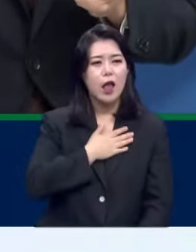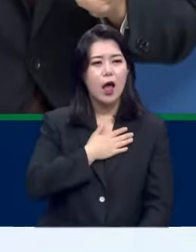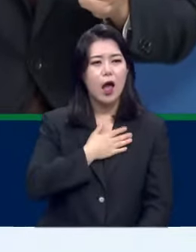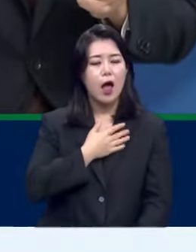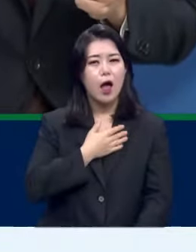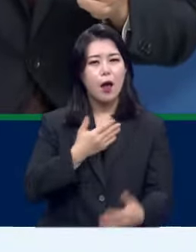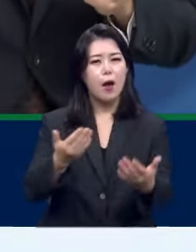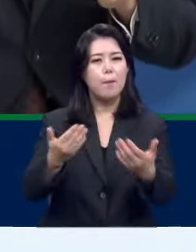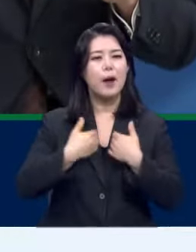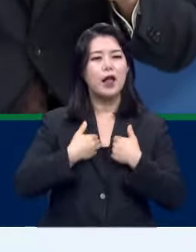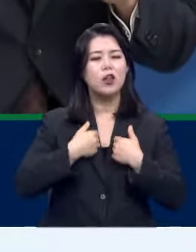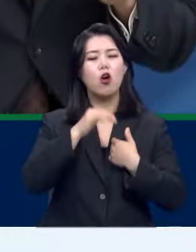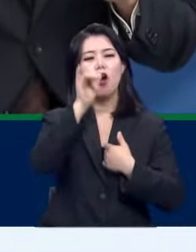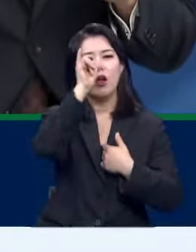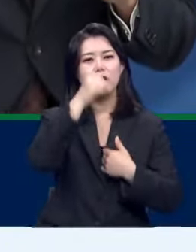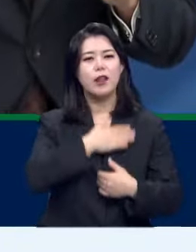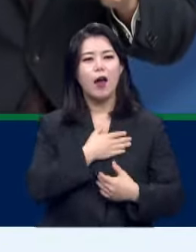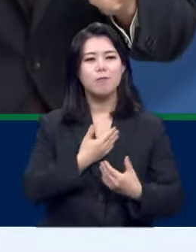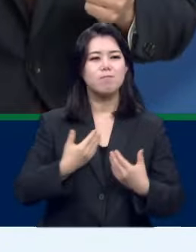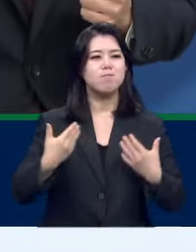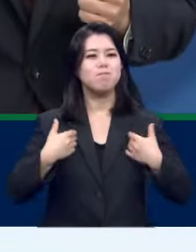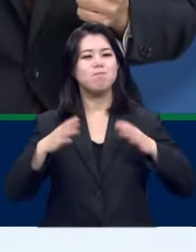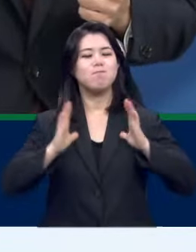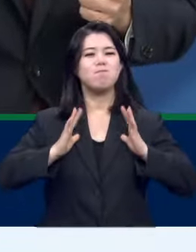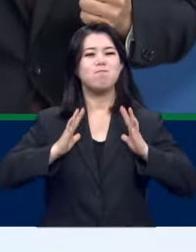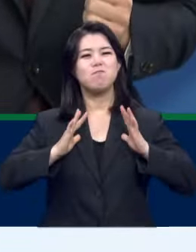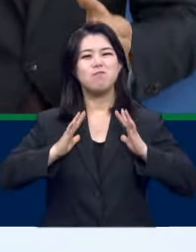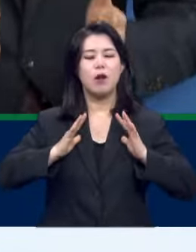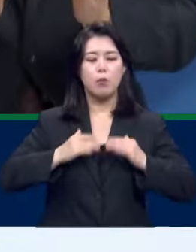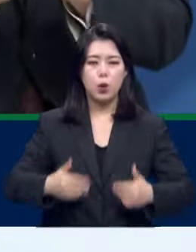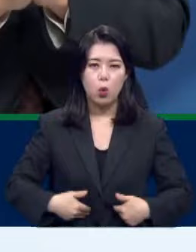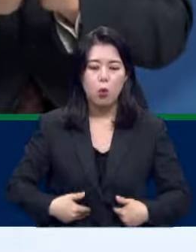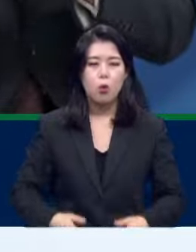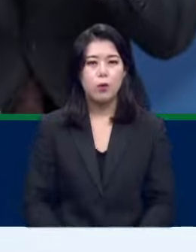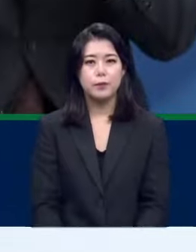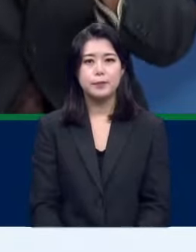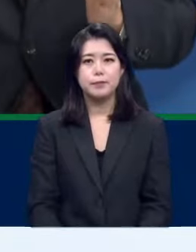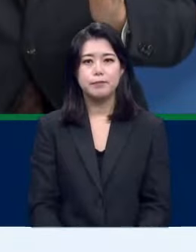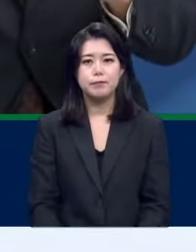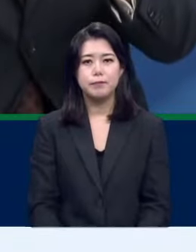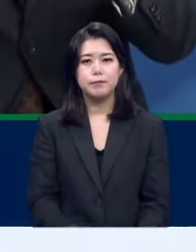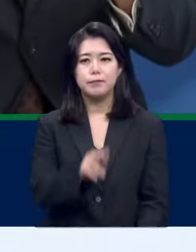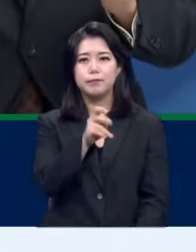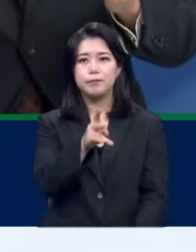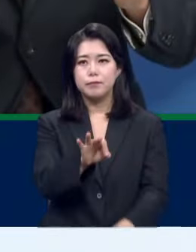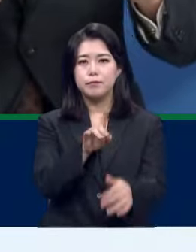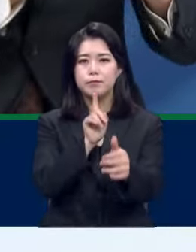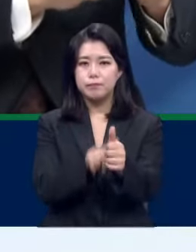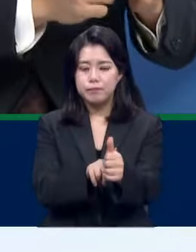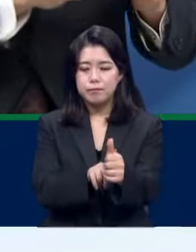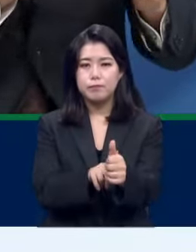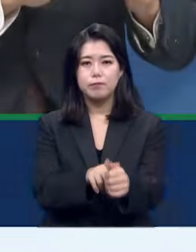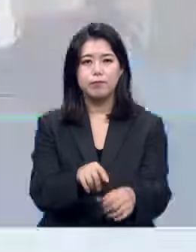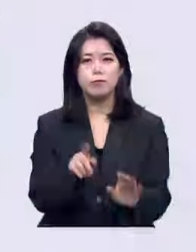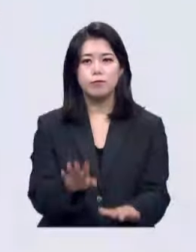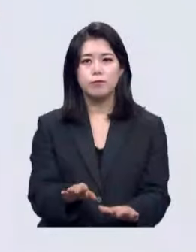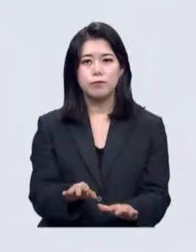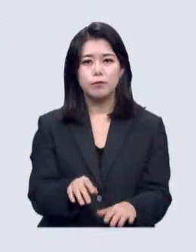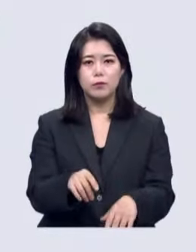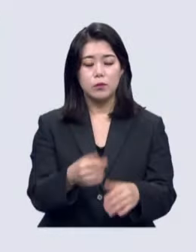있기 때문 아니겠습니까 나이 정도 대단하다 보여주기 위해서 아니겠습니까 그럼 이게 명균이라는 사람이 이런 녹취를